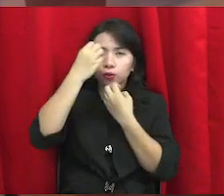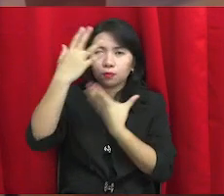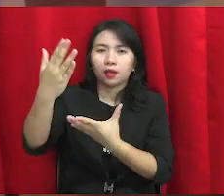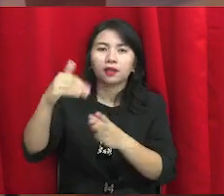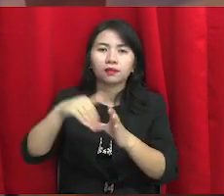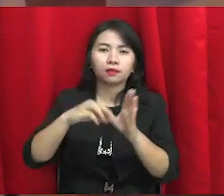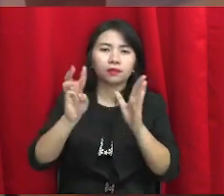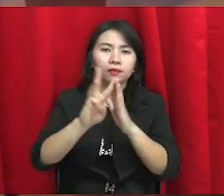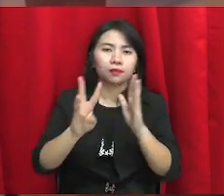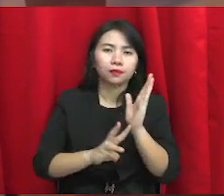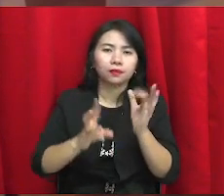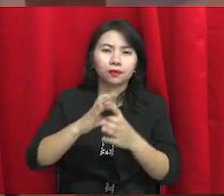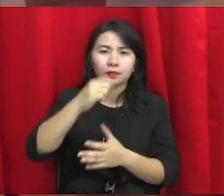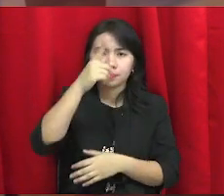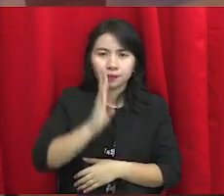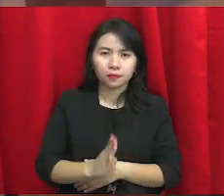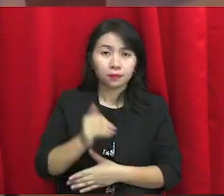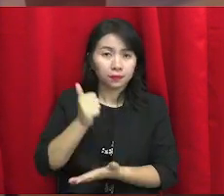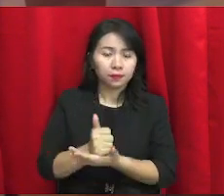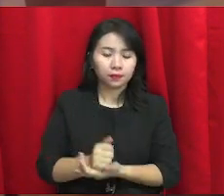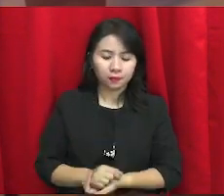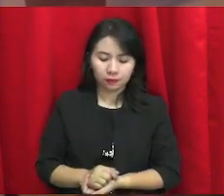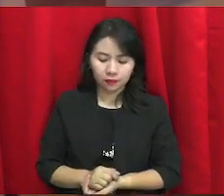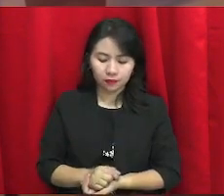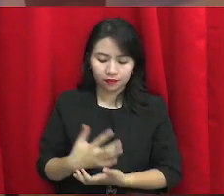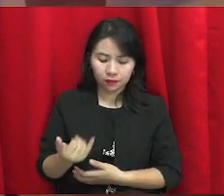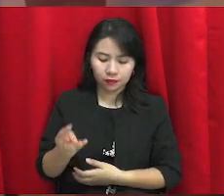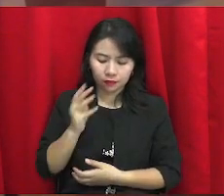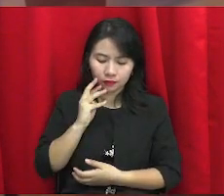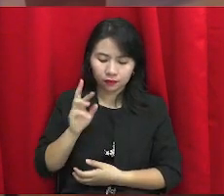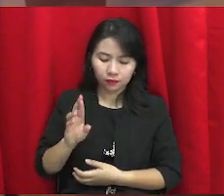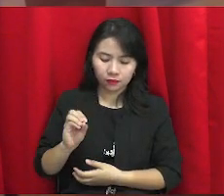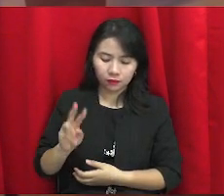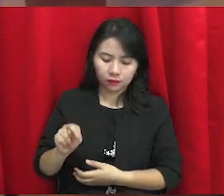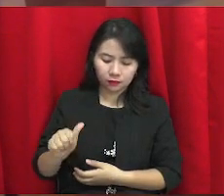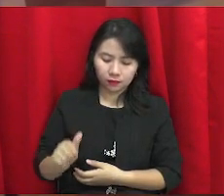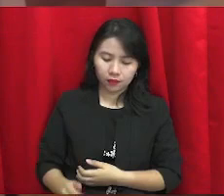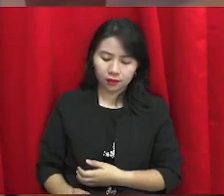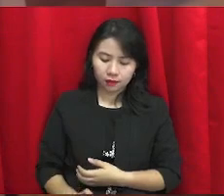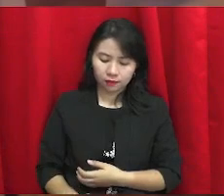That's Panginoon. That's right. Amen. So, yun po. Right. Thank you, Sir John Hill. Ma'am Rona.